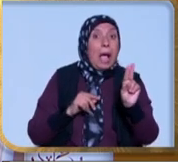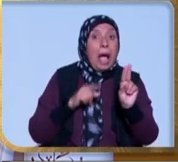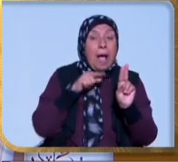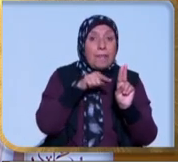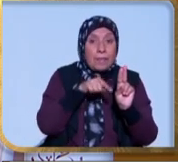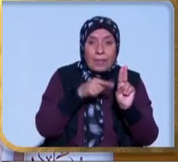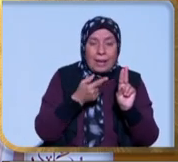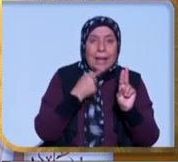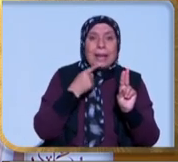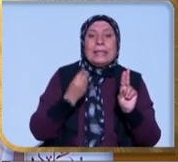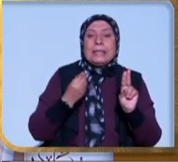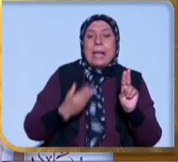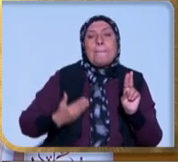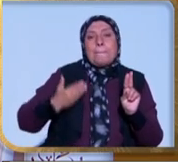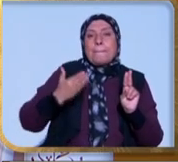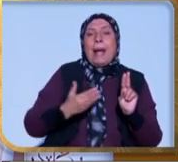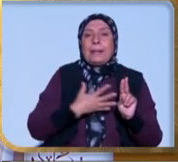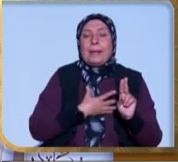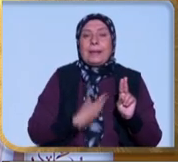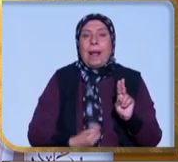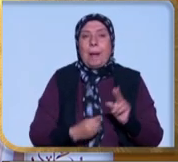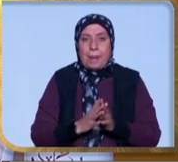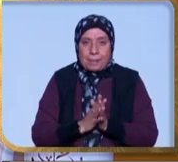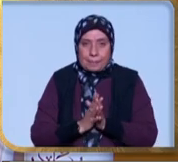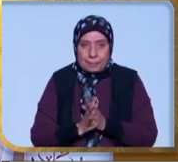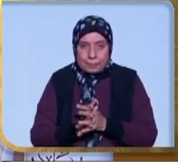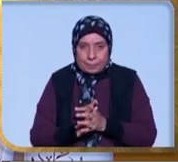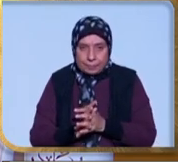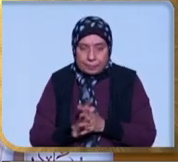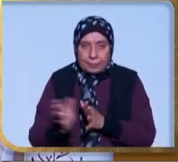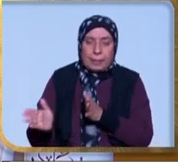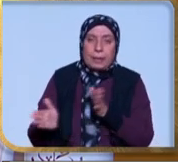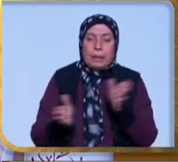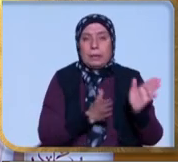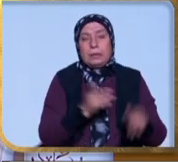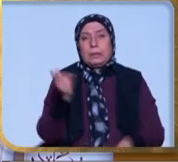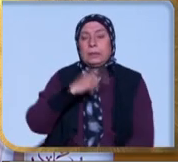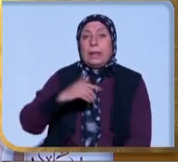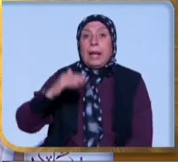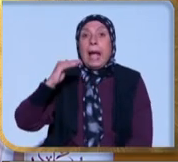أو أمة من المؤمنين. يا صاحبة السؤال، بالنسبة لحاميم